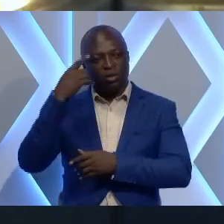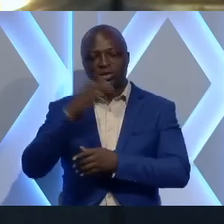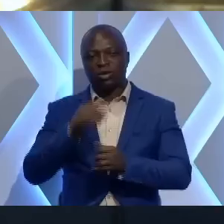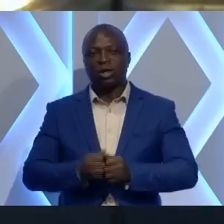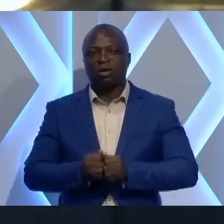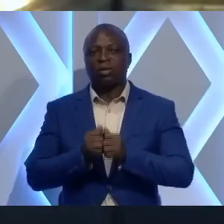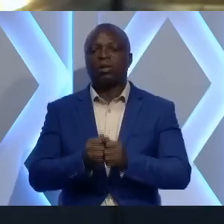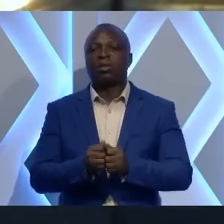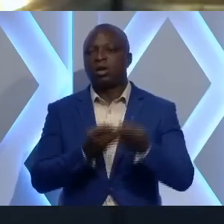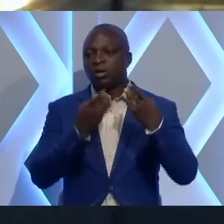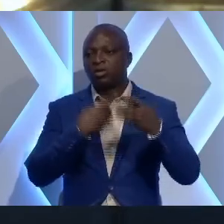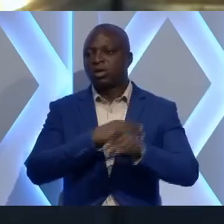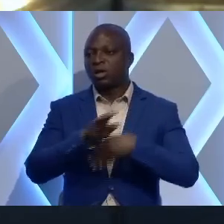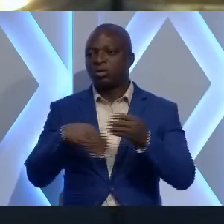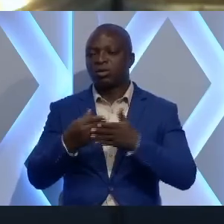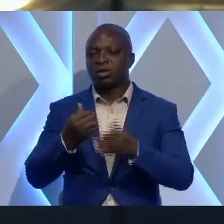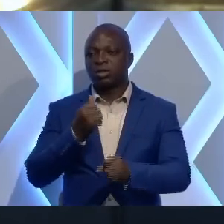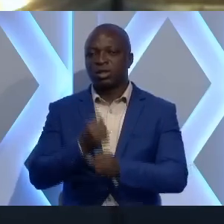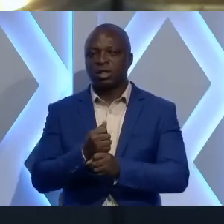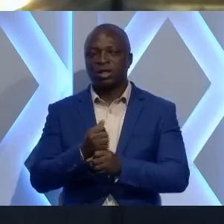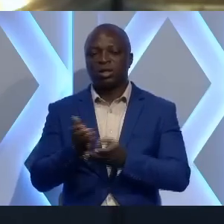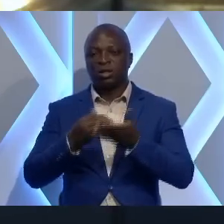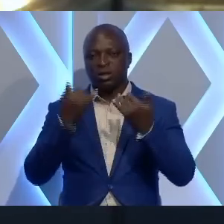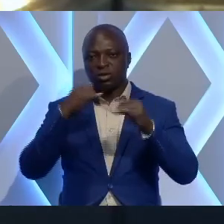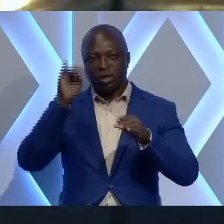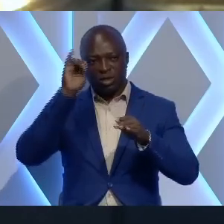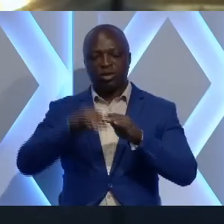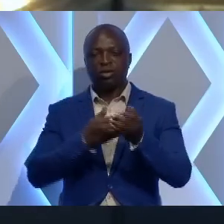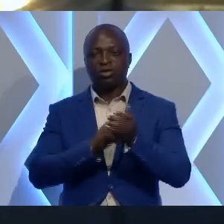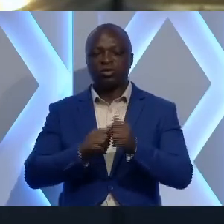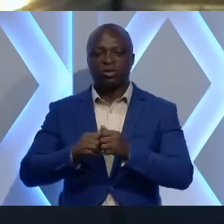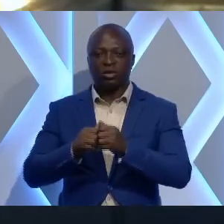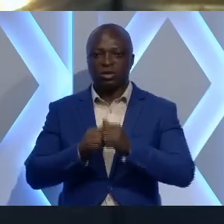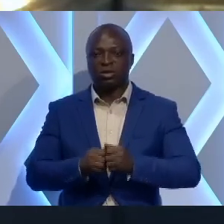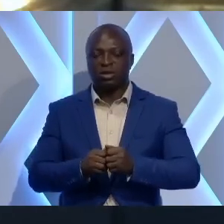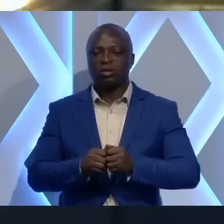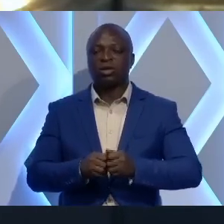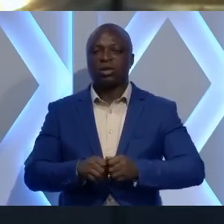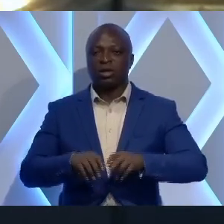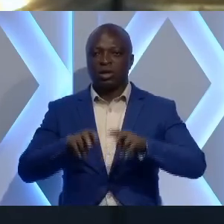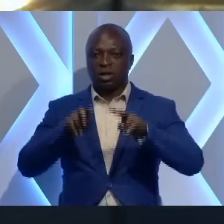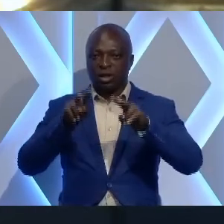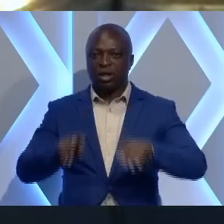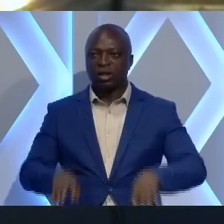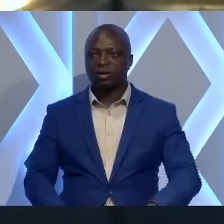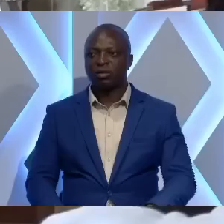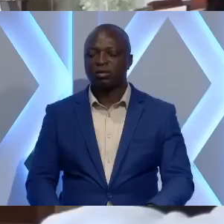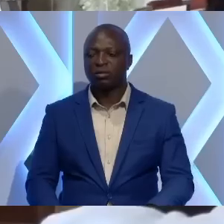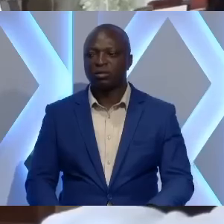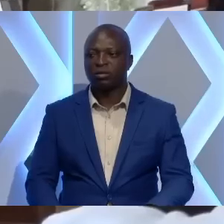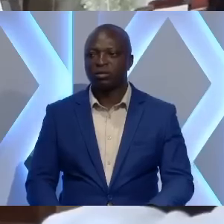accompagnement durant toutes ces années. Diane Fofoué, Christine Pétéki-Aloudet, Norbert Agbedanou, Clarisse Atiklé.